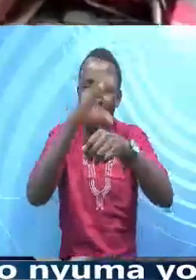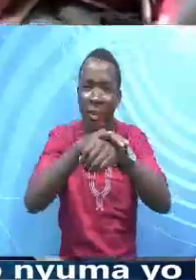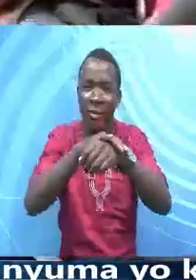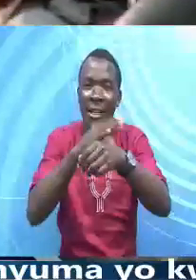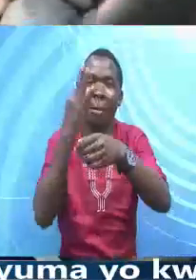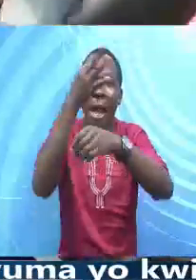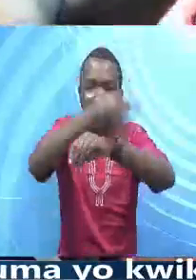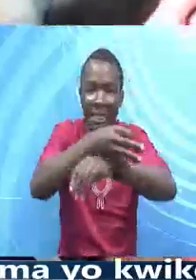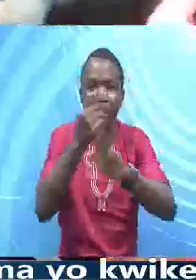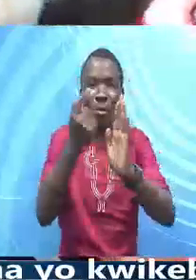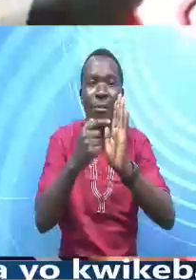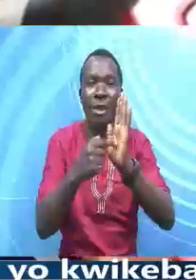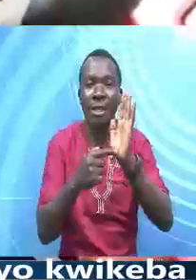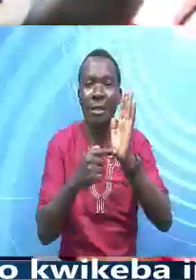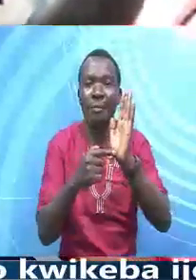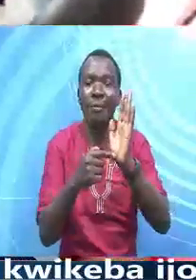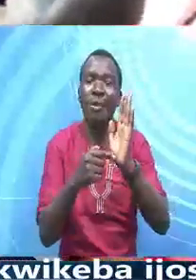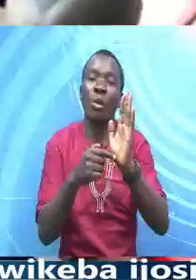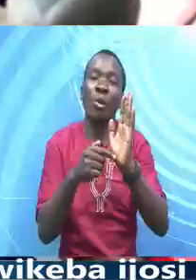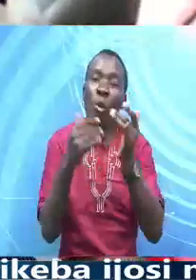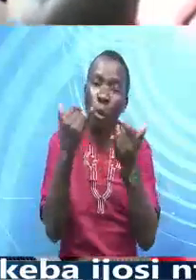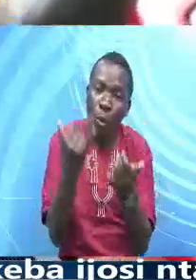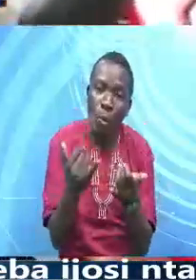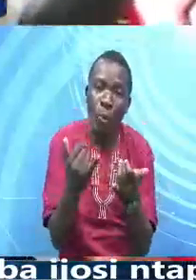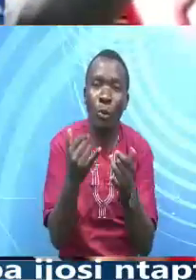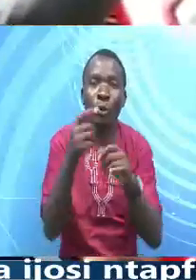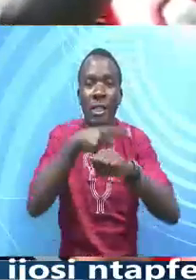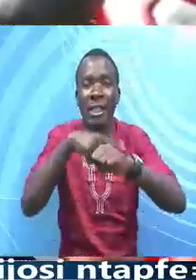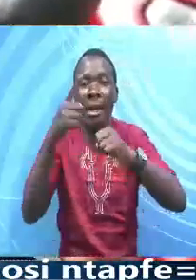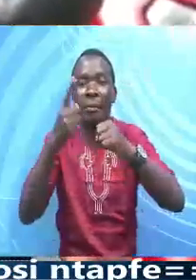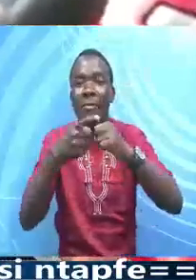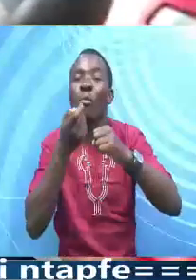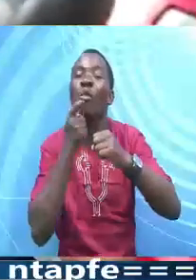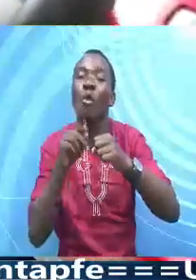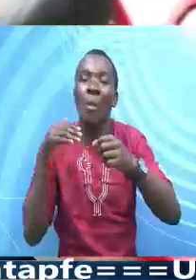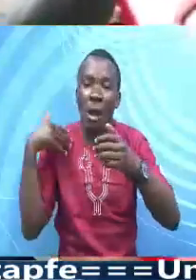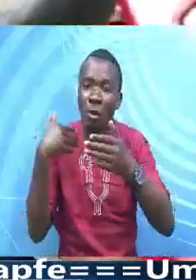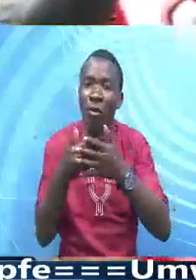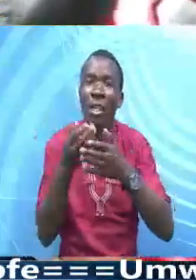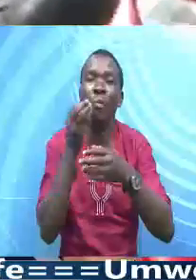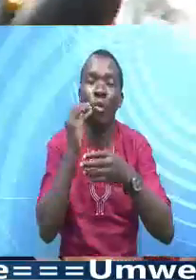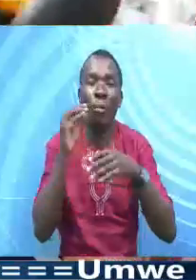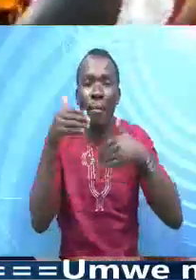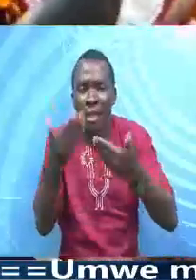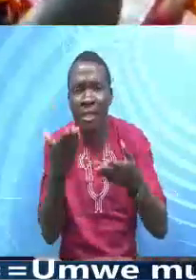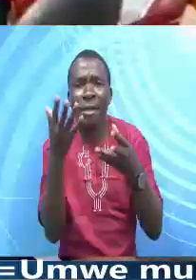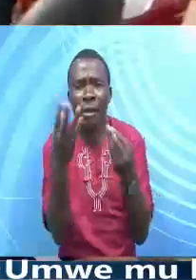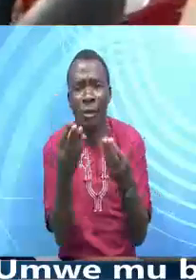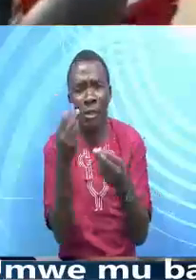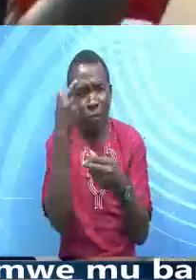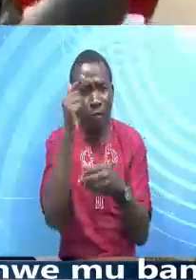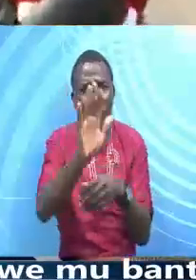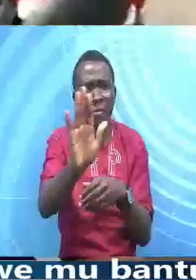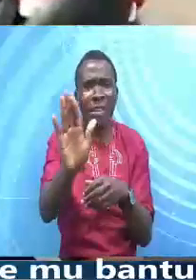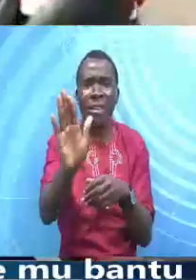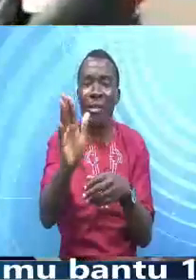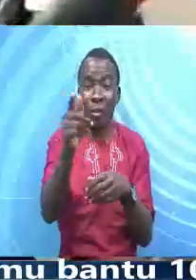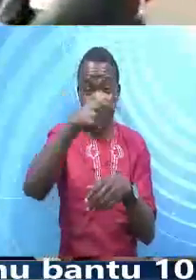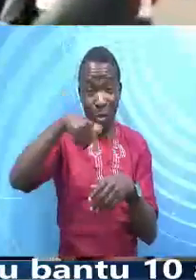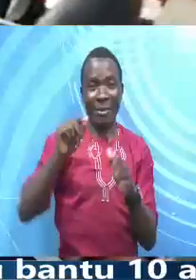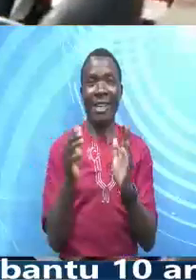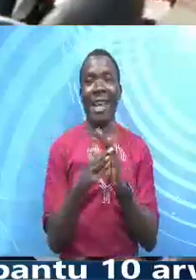mabwiriza kugeza kuri ubu mwashyizwe saa 12 kuba mwageze mu rugo. Ibi byo biroroshye kuri mwe? Mbo ntacyo twe biri budutware.